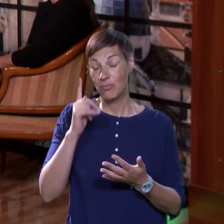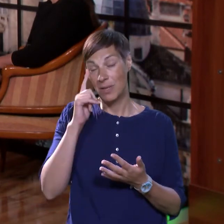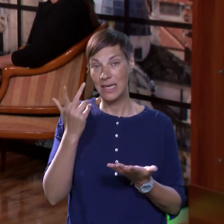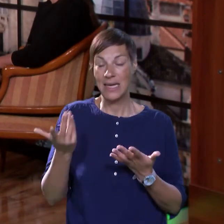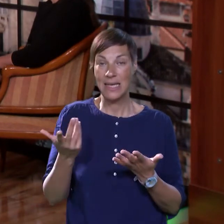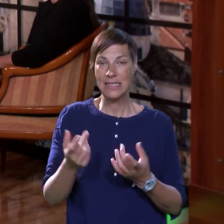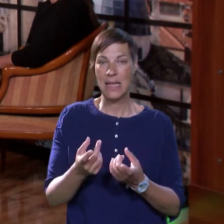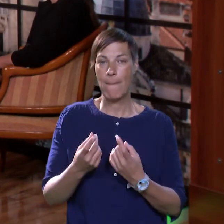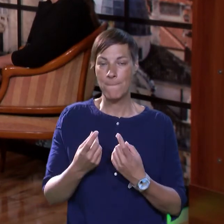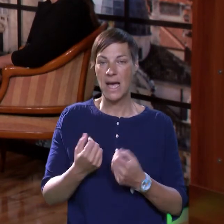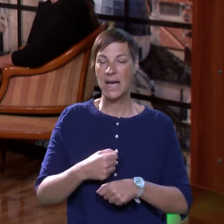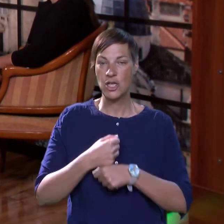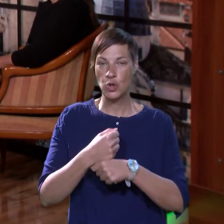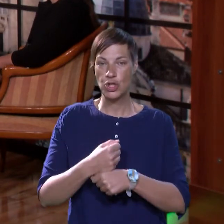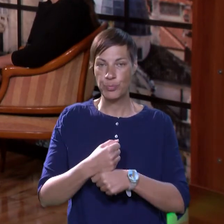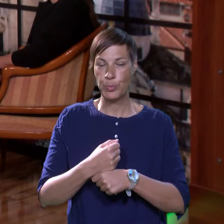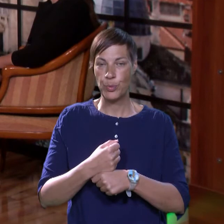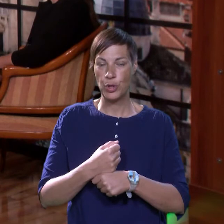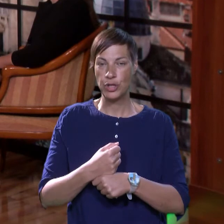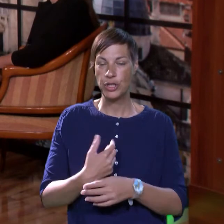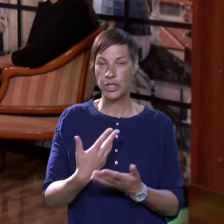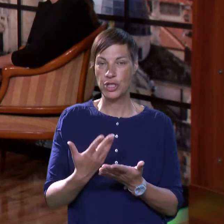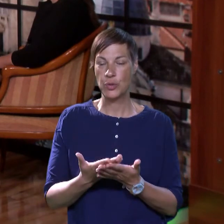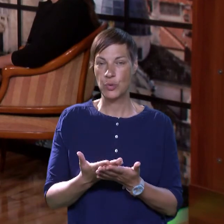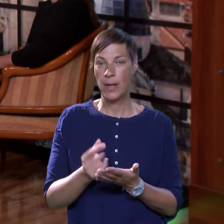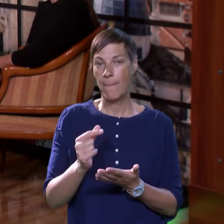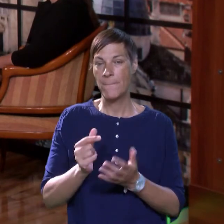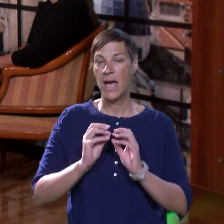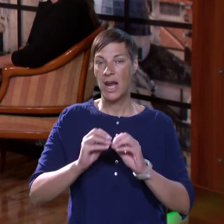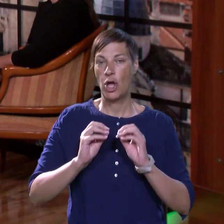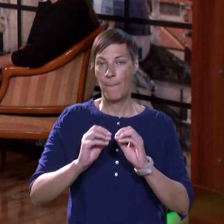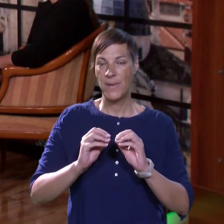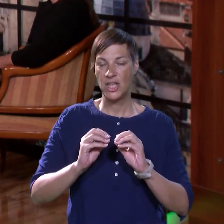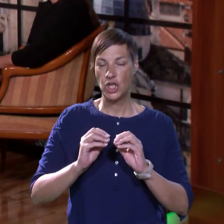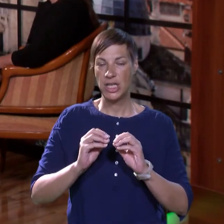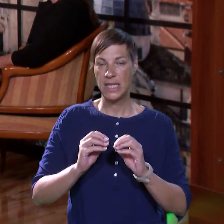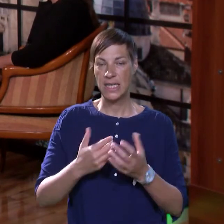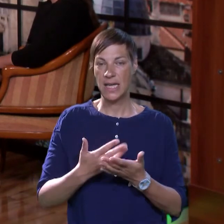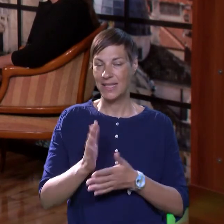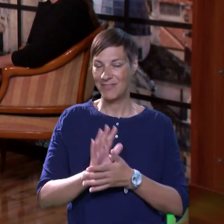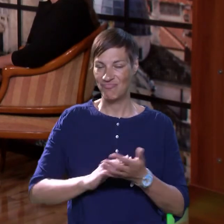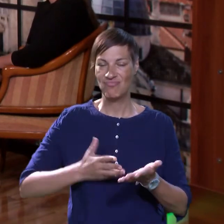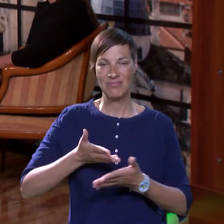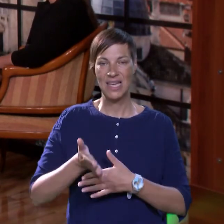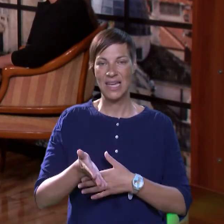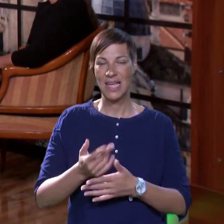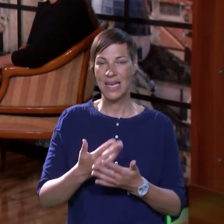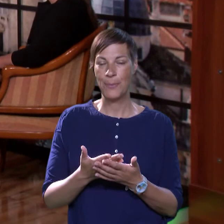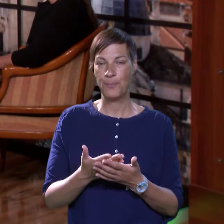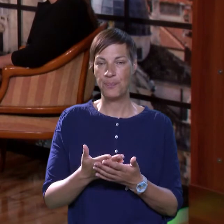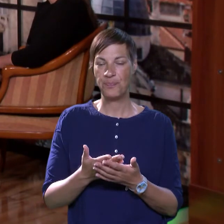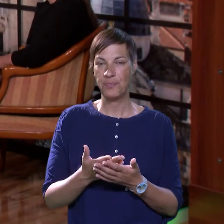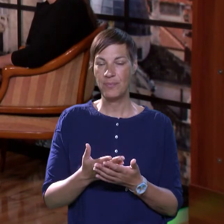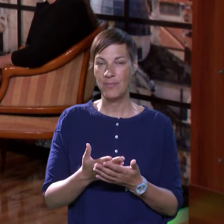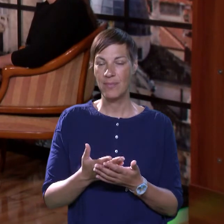ne znam, pa, ali uz podršku, uz facilitiranje, malo mentoriranja... Krene. Ne samo da krene,